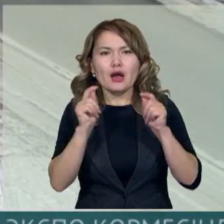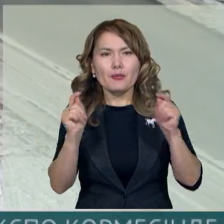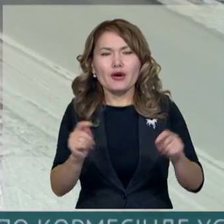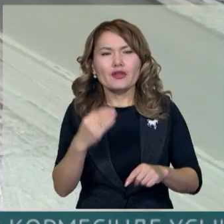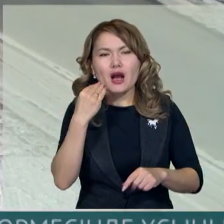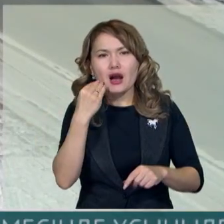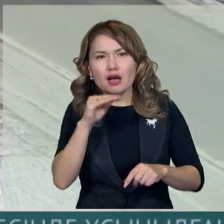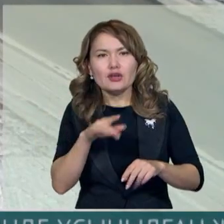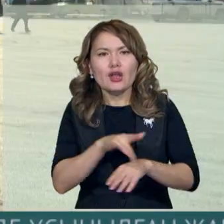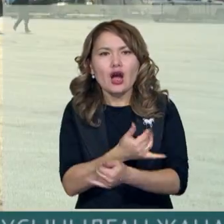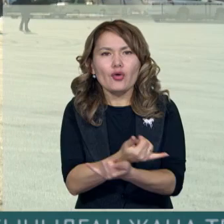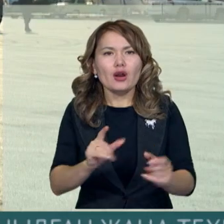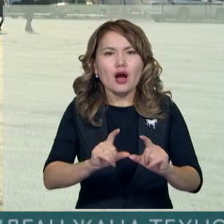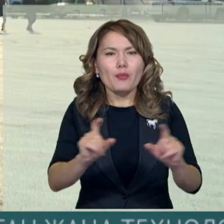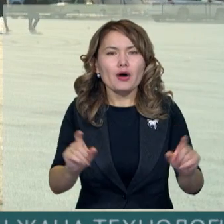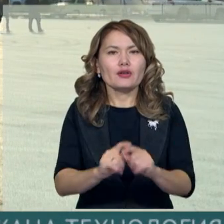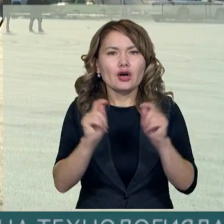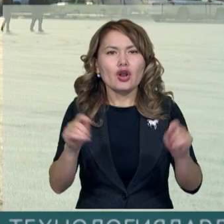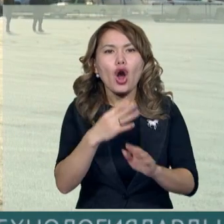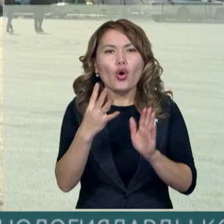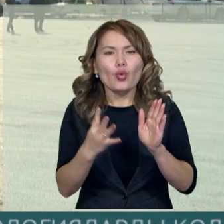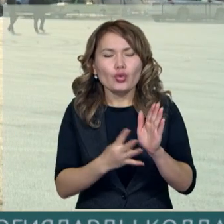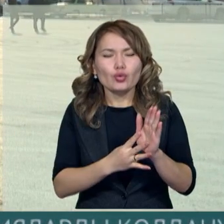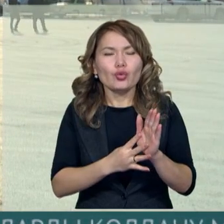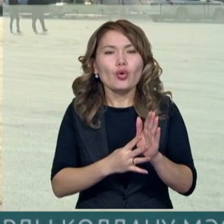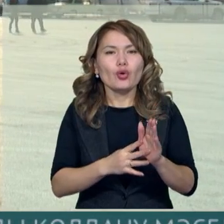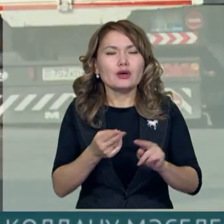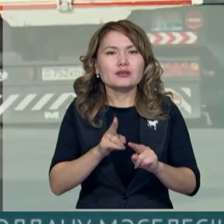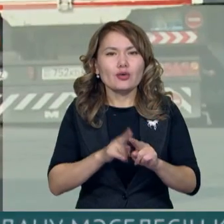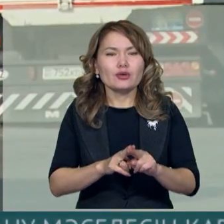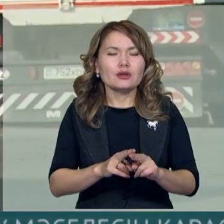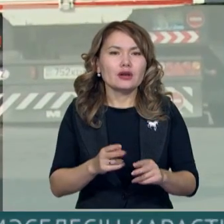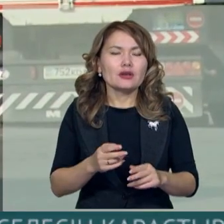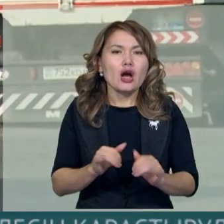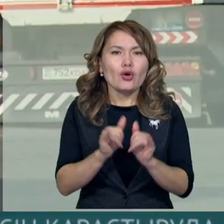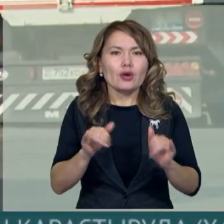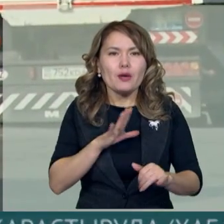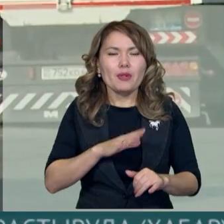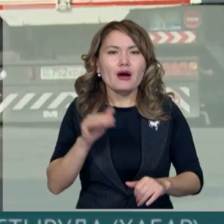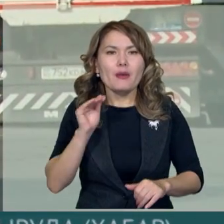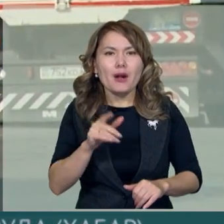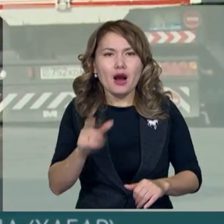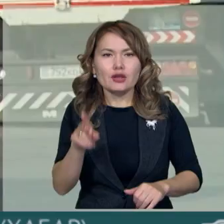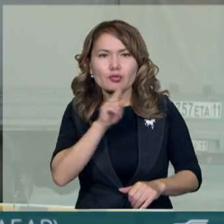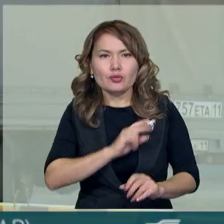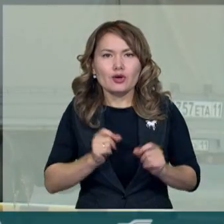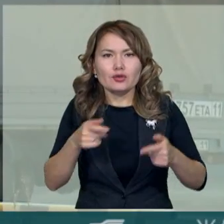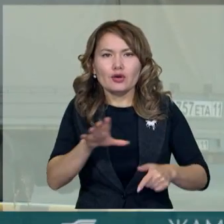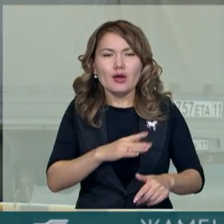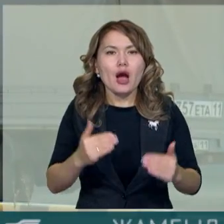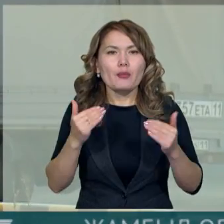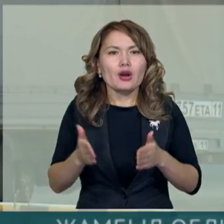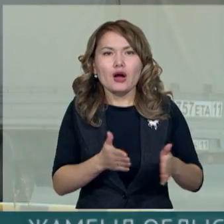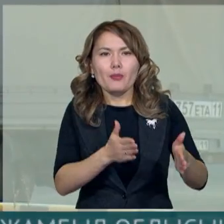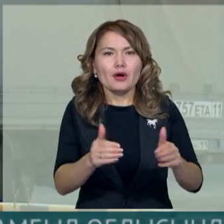үлгідегі сервистік кешендердің саны 19-ға жетті. Ал бұл кәсіпкерлік нысандарында шамамен 1000-ға жуық адам жұмыс істейді. Бүгінде осы күре